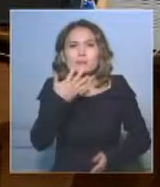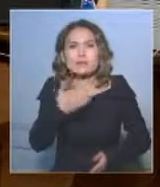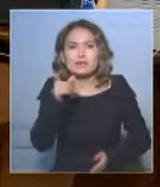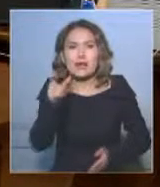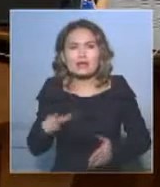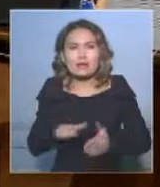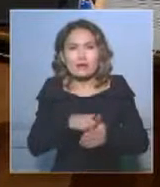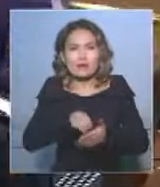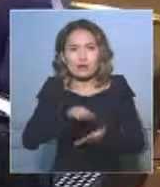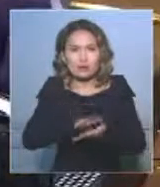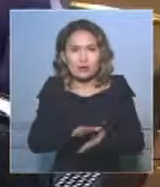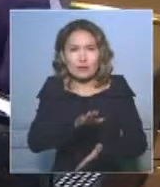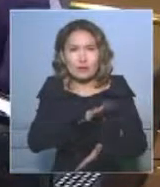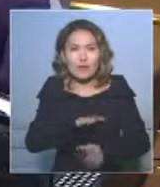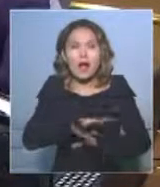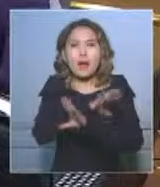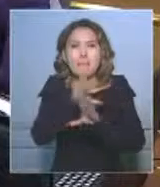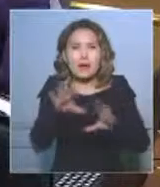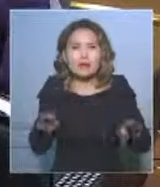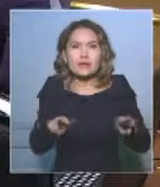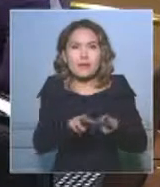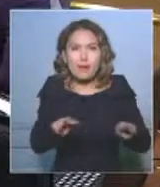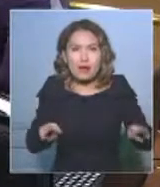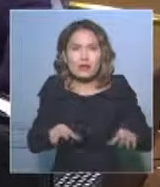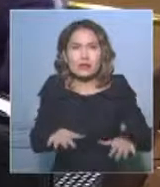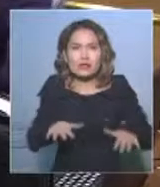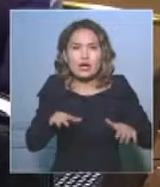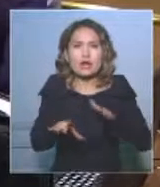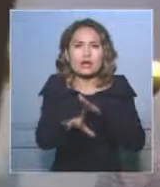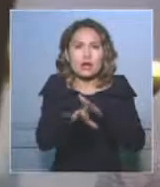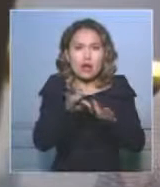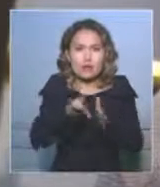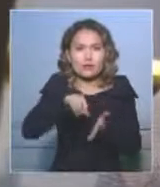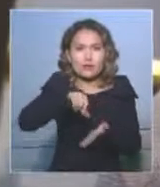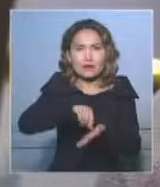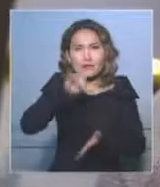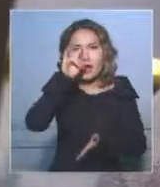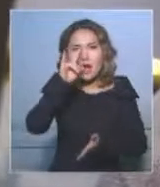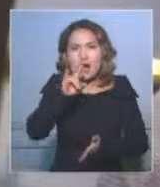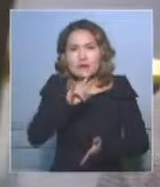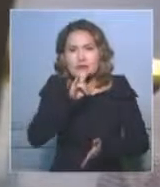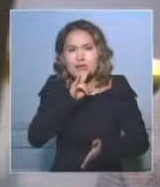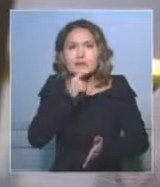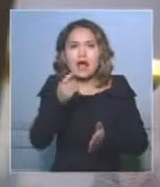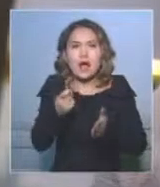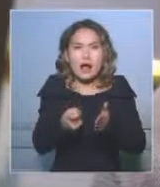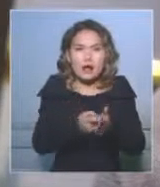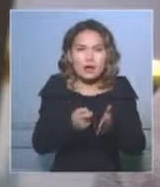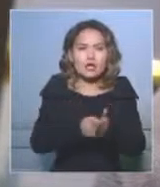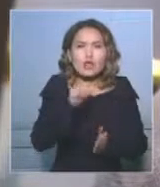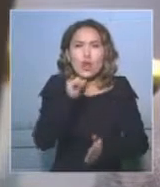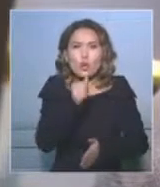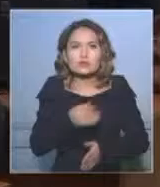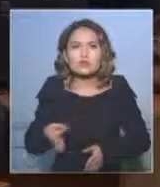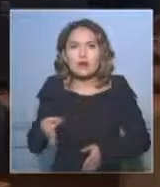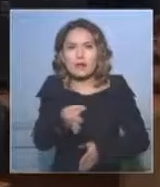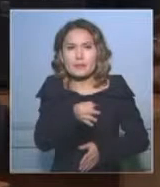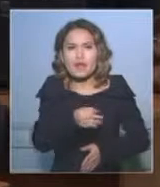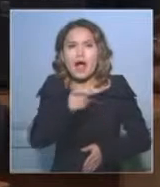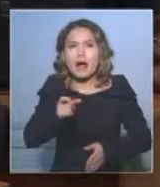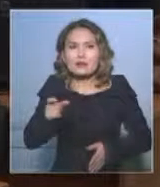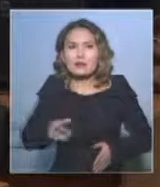тізімін тапсырған. Ал барлық деңгейдегі мәслихаттардың сайлауына келер болсақ, солтүстік Қазақстан, Қарағанды және Қостанай